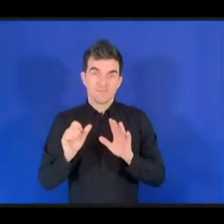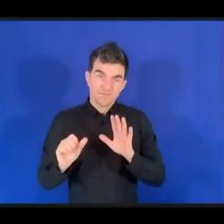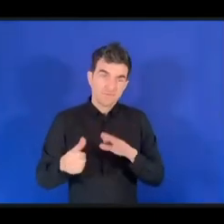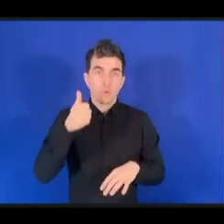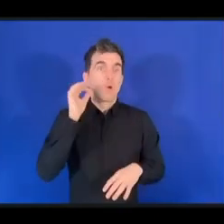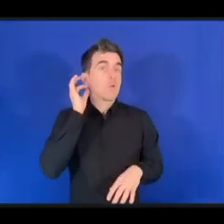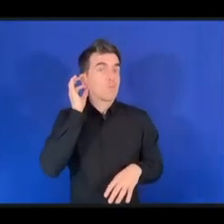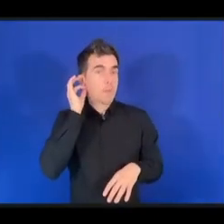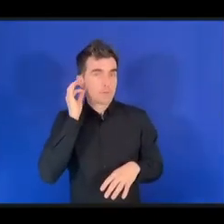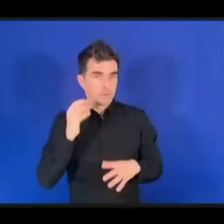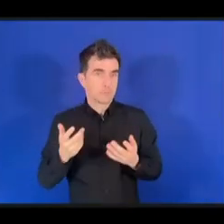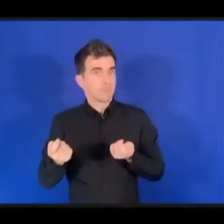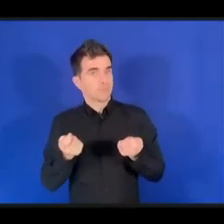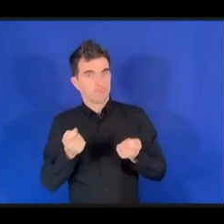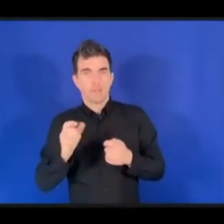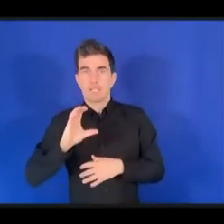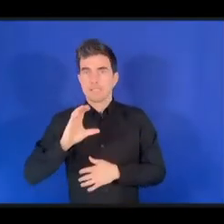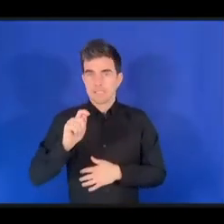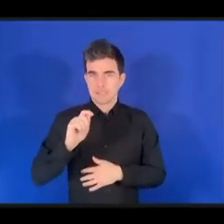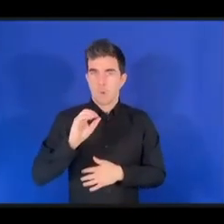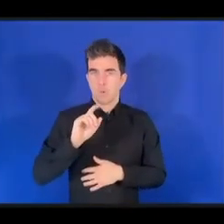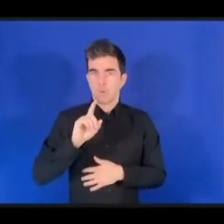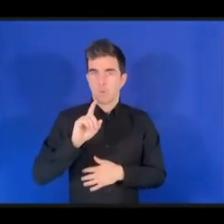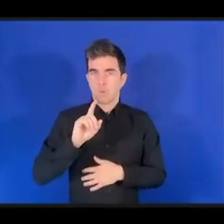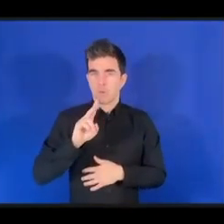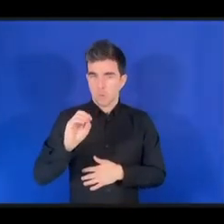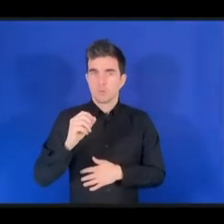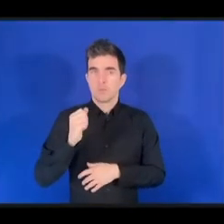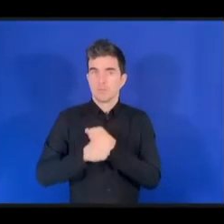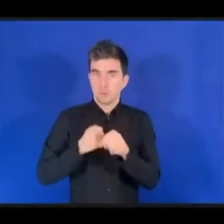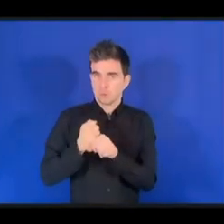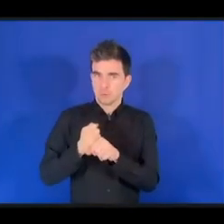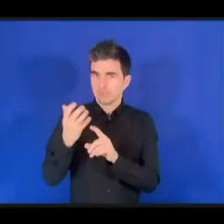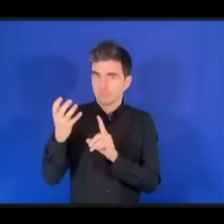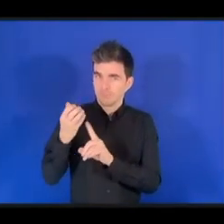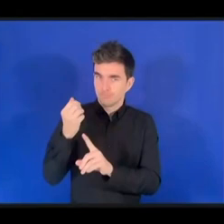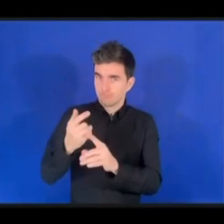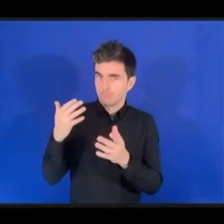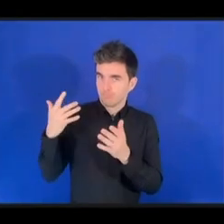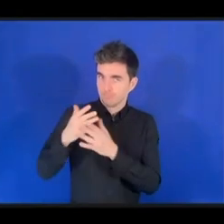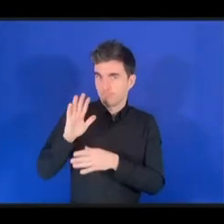も2005年のigf